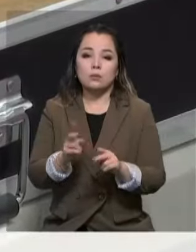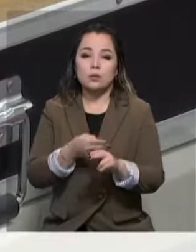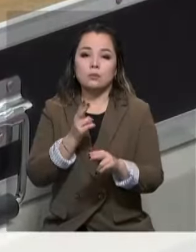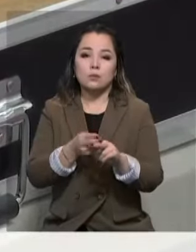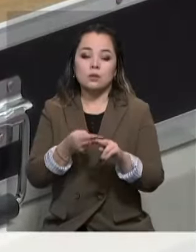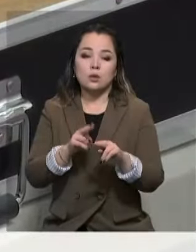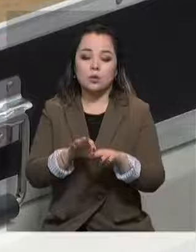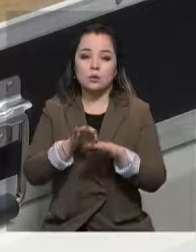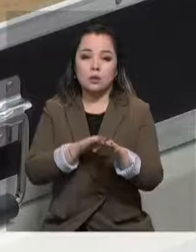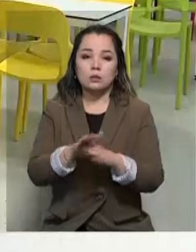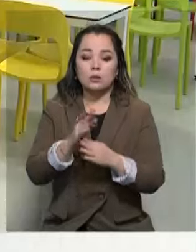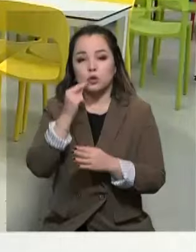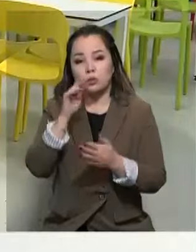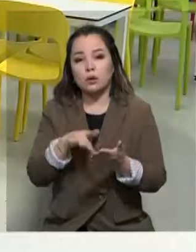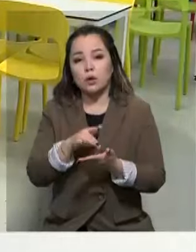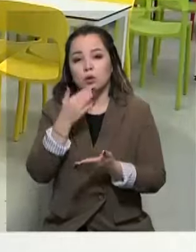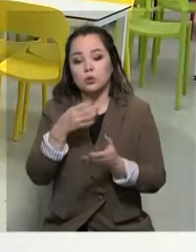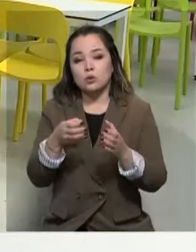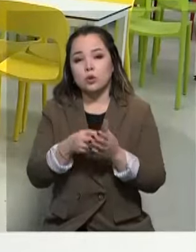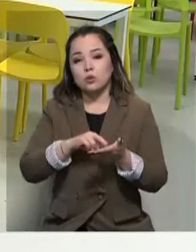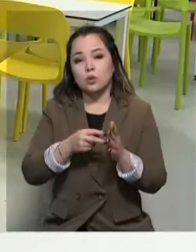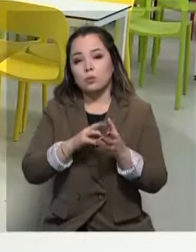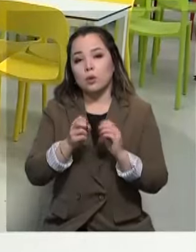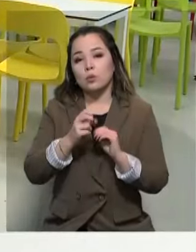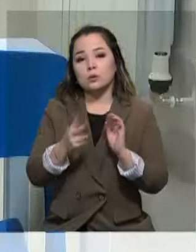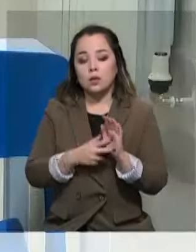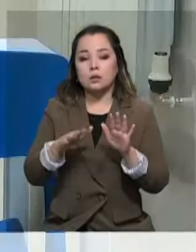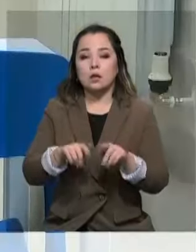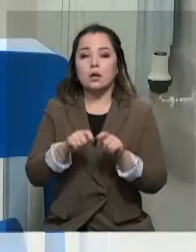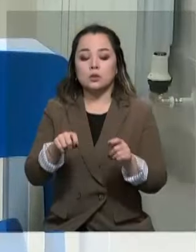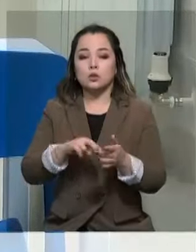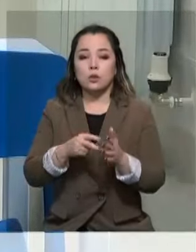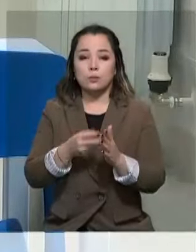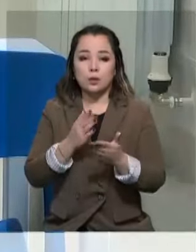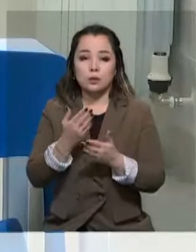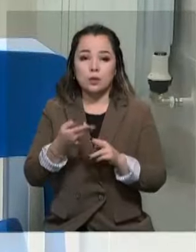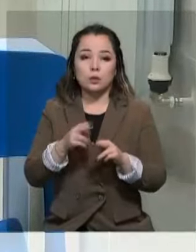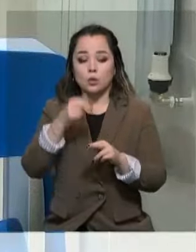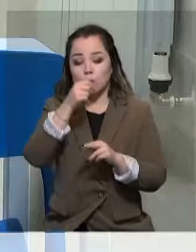орта қарастырылды. Жалпы Шымкентте ұлттық жоба аясында 18 білім ошағын ашу жоспарланған